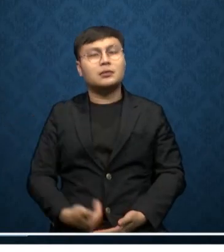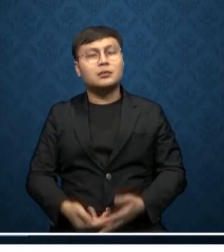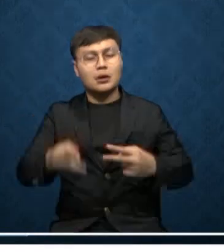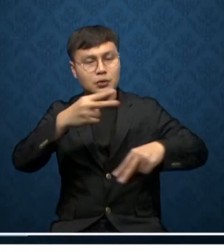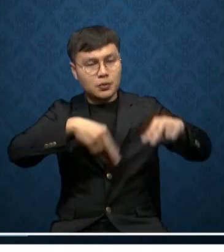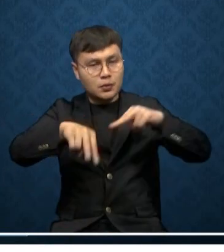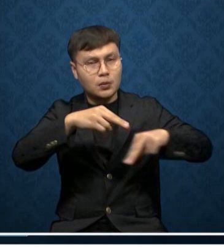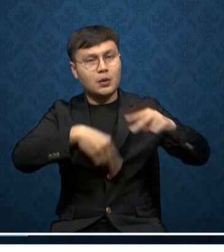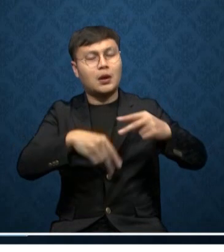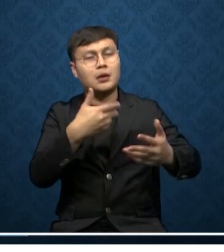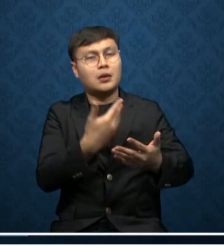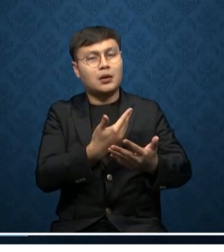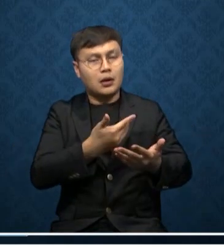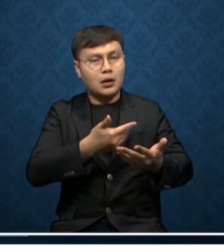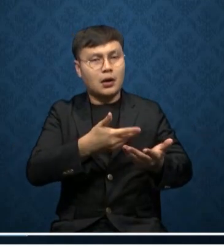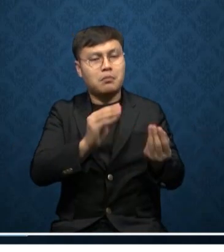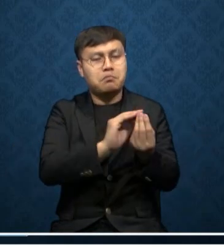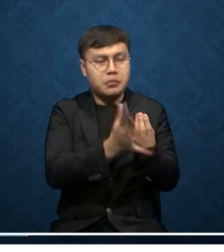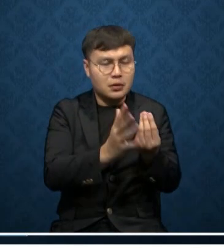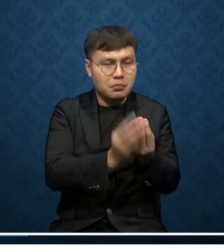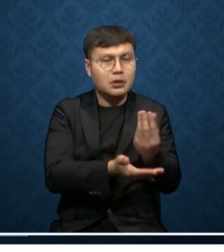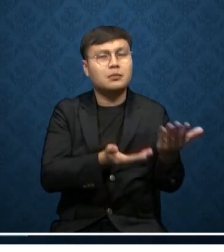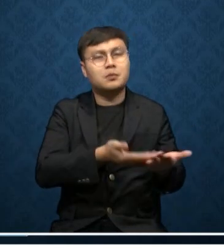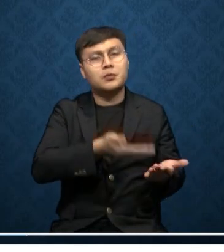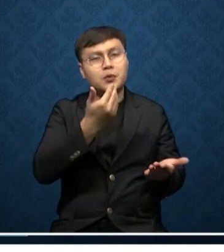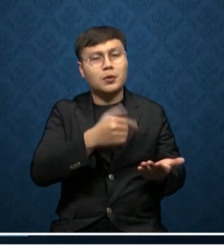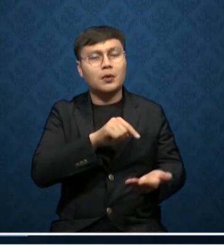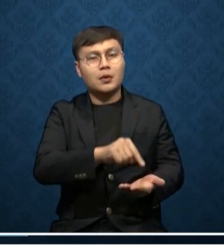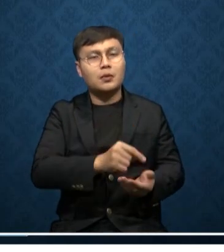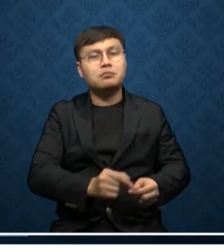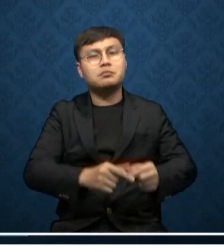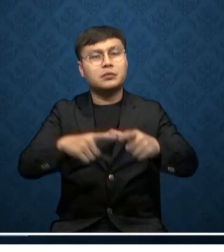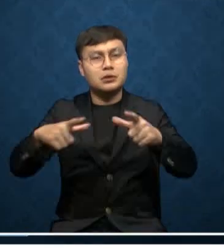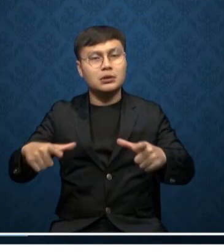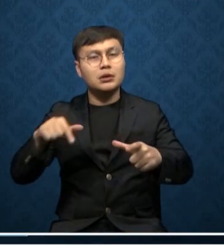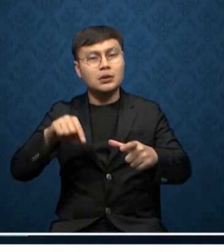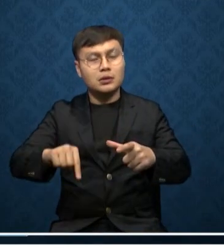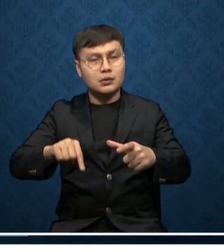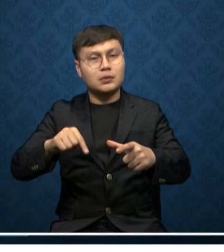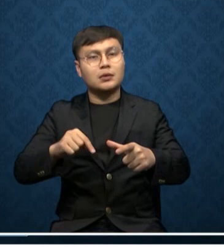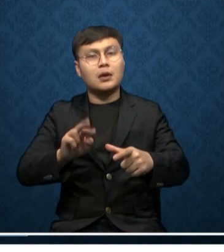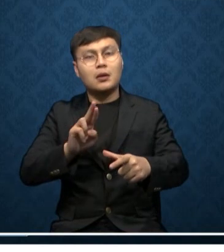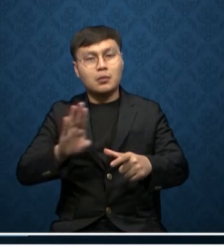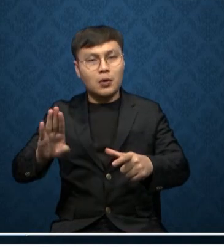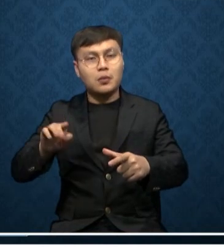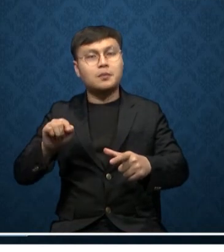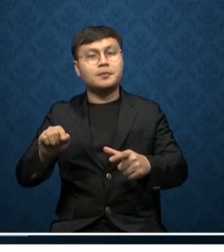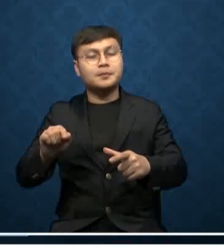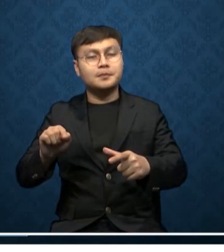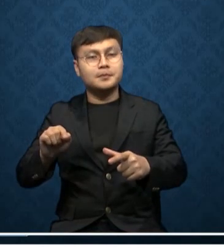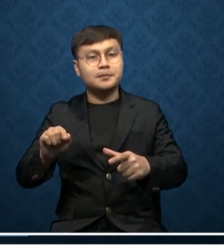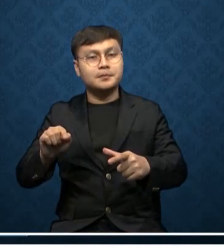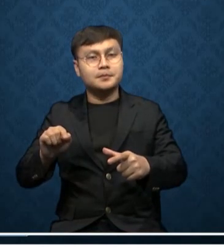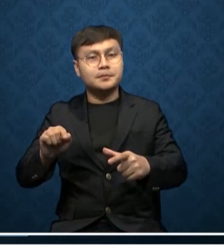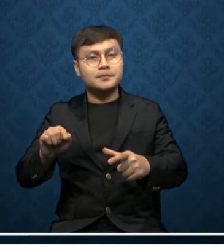เสริมการเพิ่มมืนค่ายกับพืชเศรษฐกิจเหล่านี้ได้เพราะว่ามีพื้นที่ที่รับการเข้าสู่ระบบของ GPหรือ goodal Practiceหรือการ